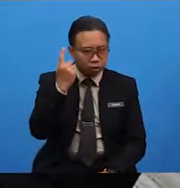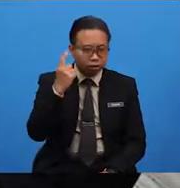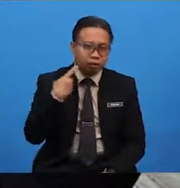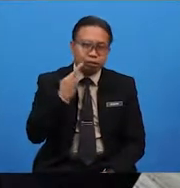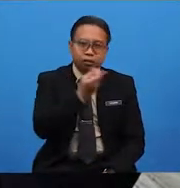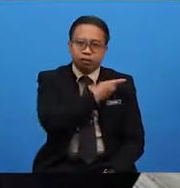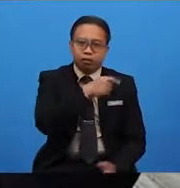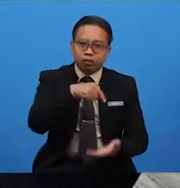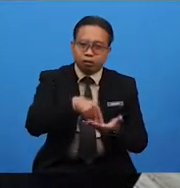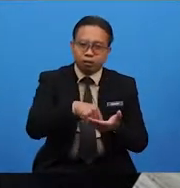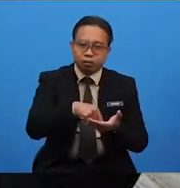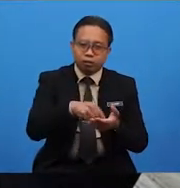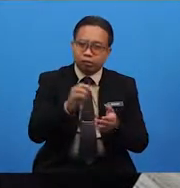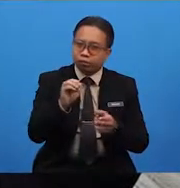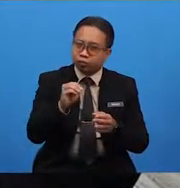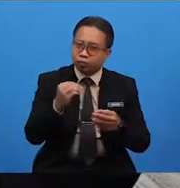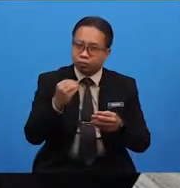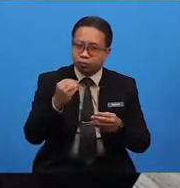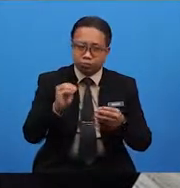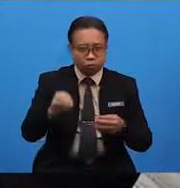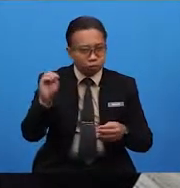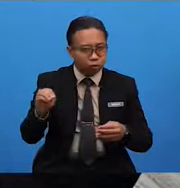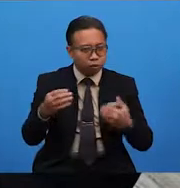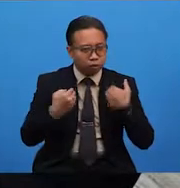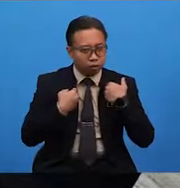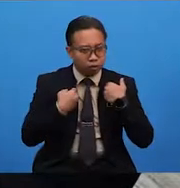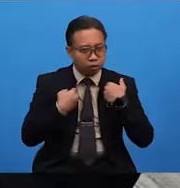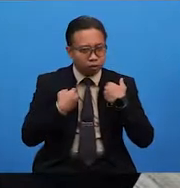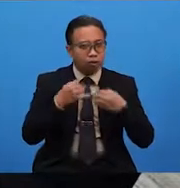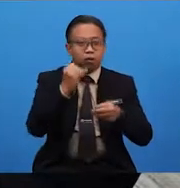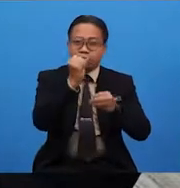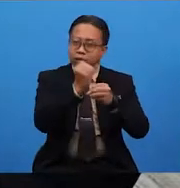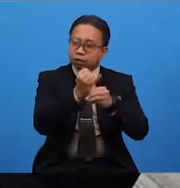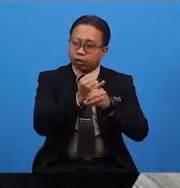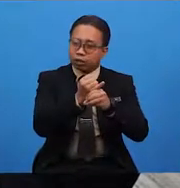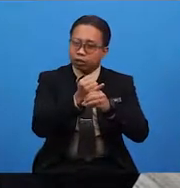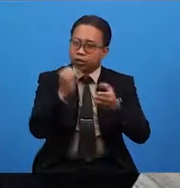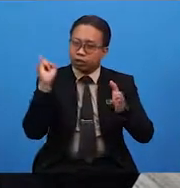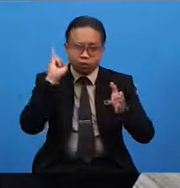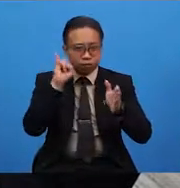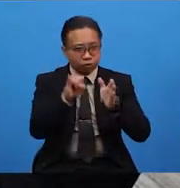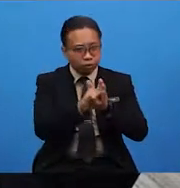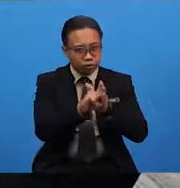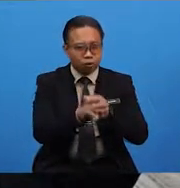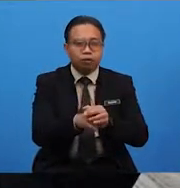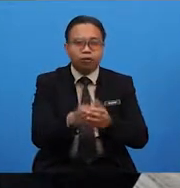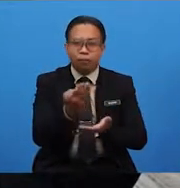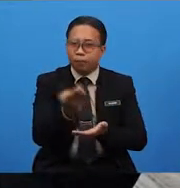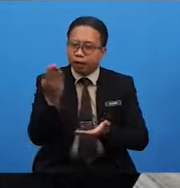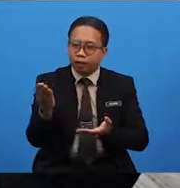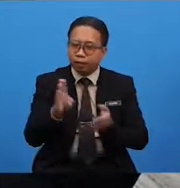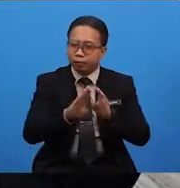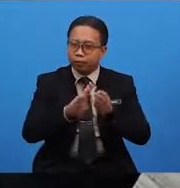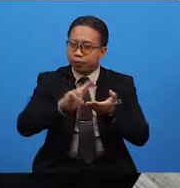ini khususnya mode sering the dark karya-karya ilustrasi sama adem melalui bahan bacaan